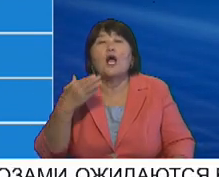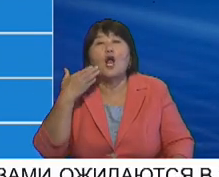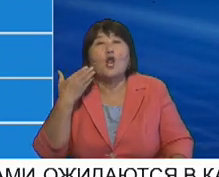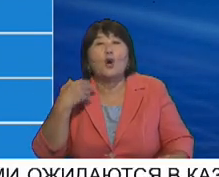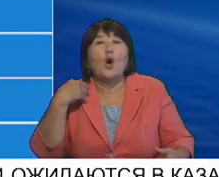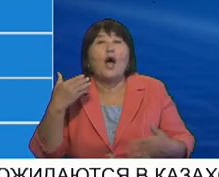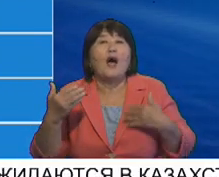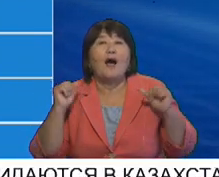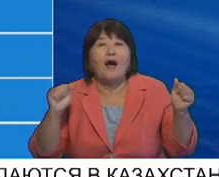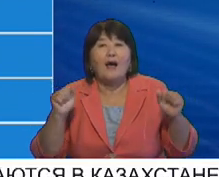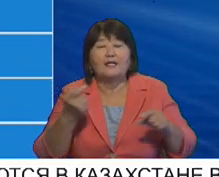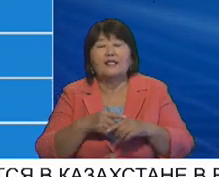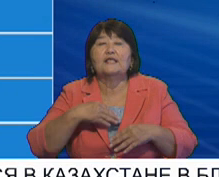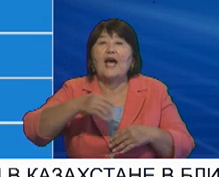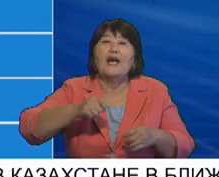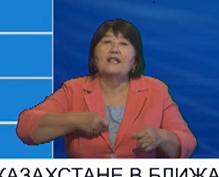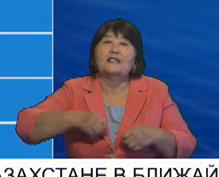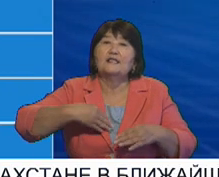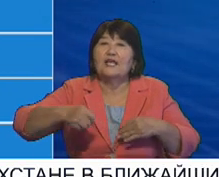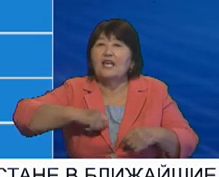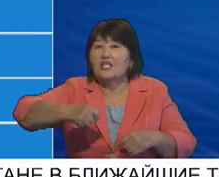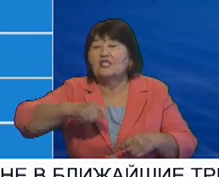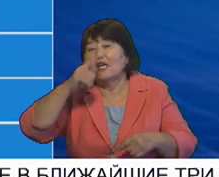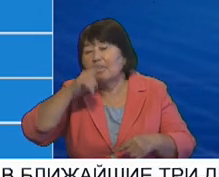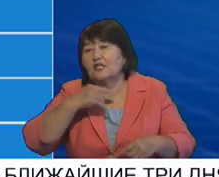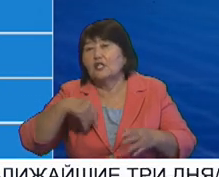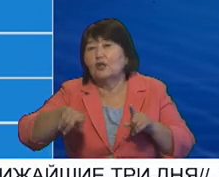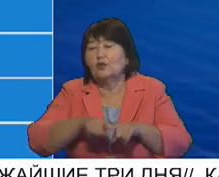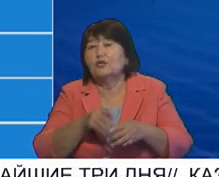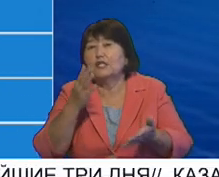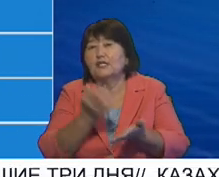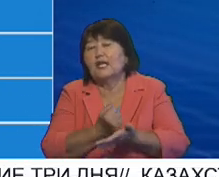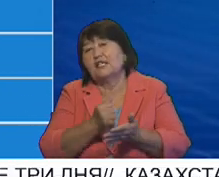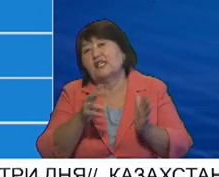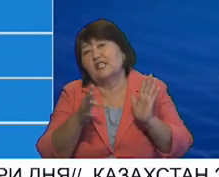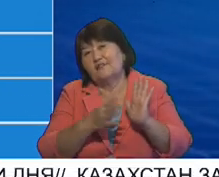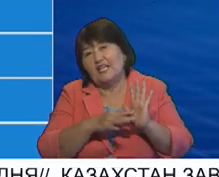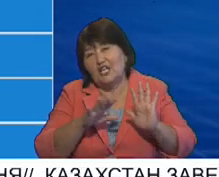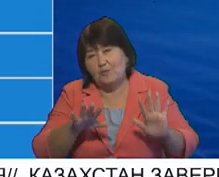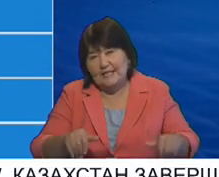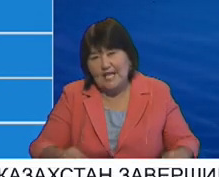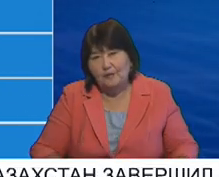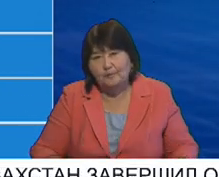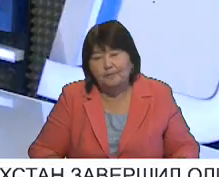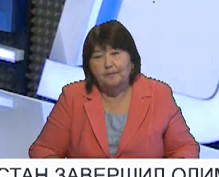Нора Джирута, теннисист Кирилл Герасименко, а также казахстанские лучники заняли 9-е место.